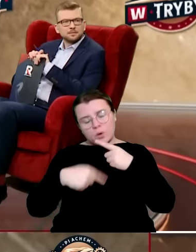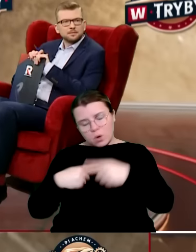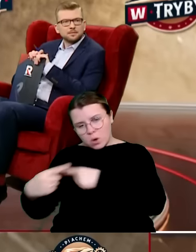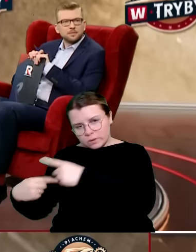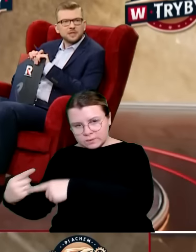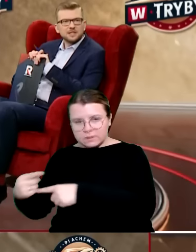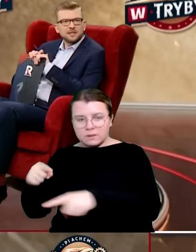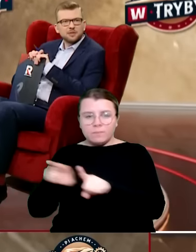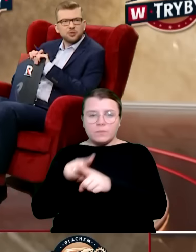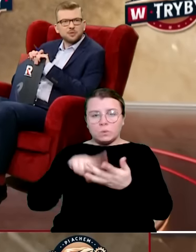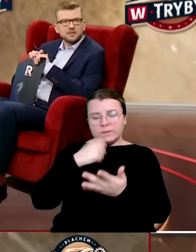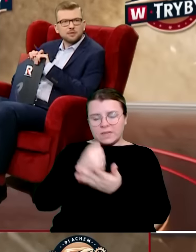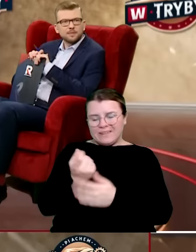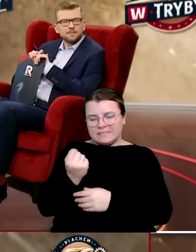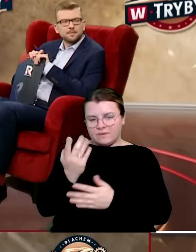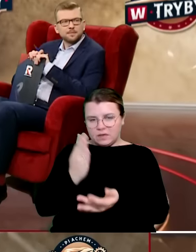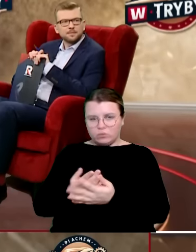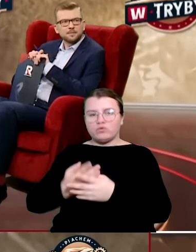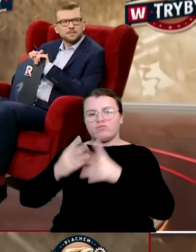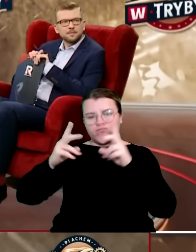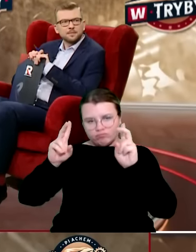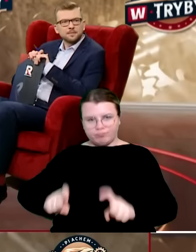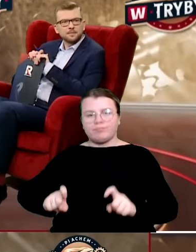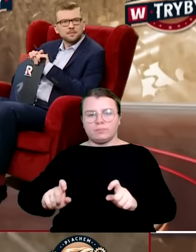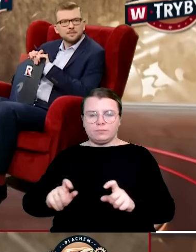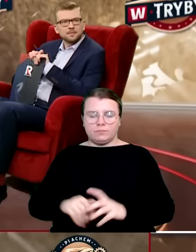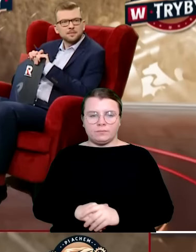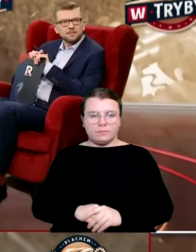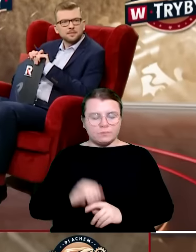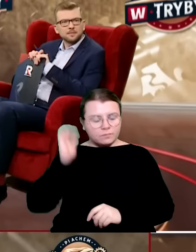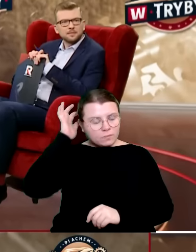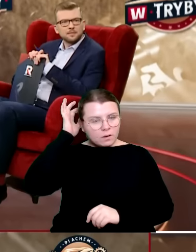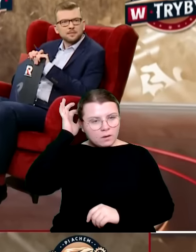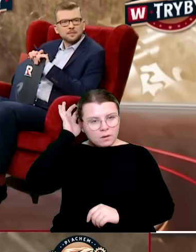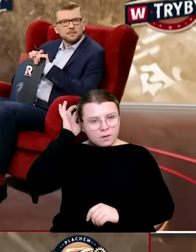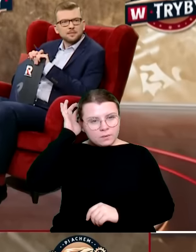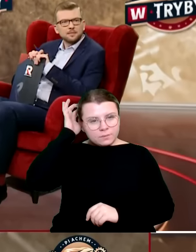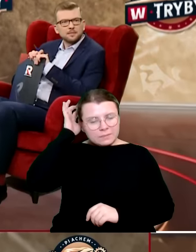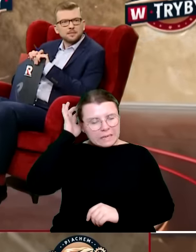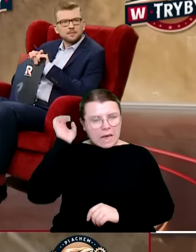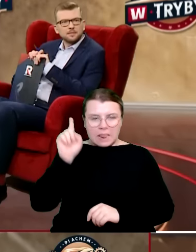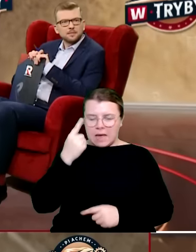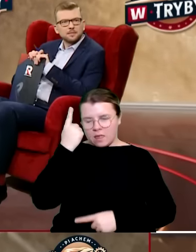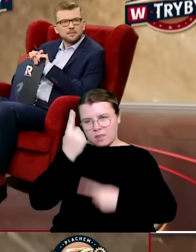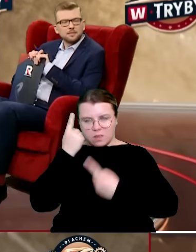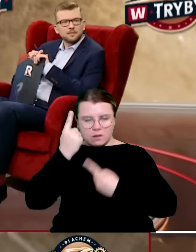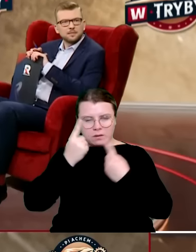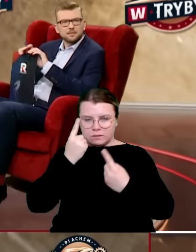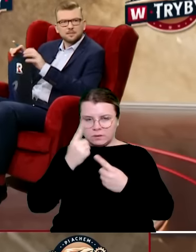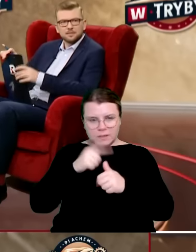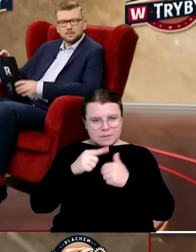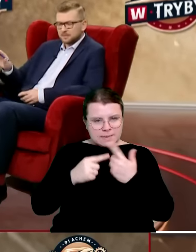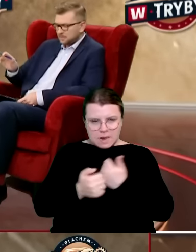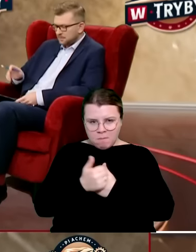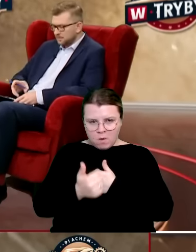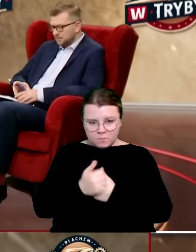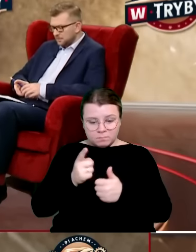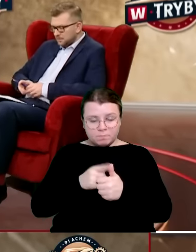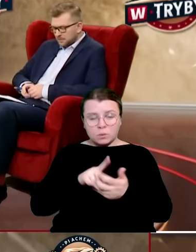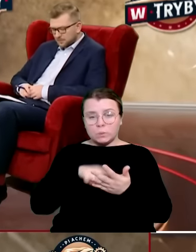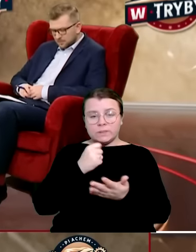chwileczkę obowiązywać. Natomiast ja mam wątpliwości kilka. Pierwsza moja wątpliwość jest taka, po co właściwie ta ustawa